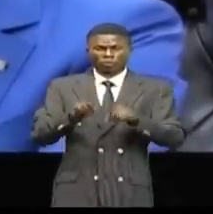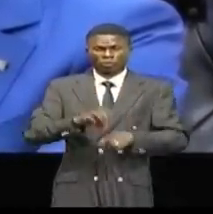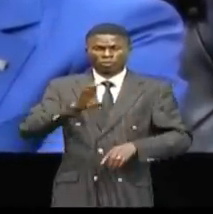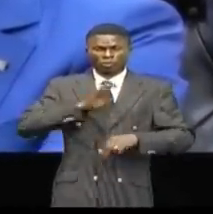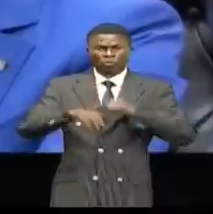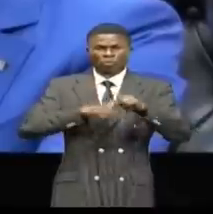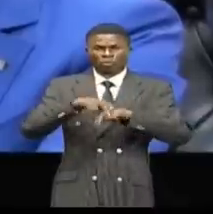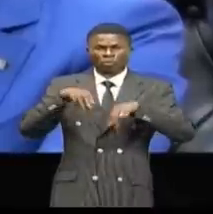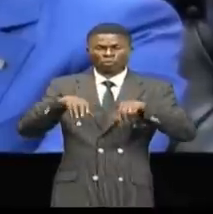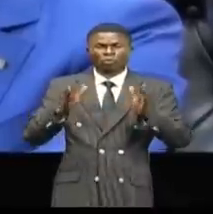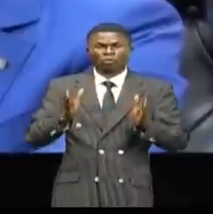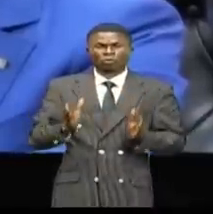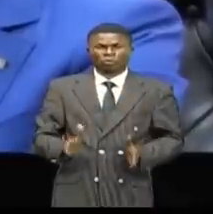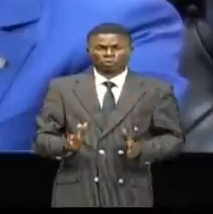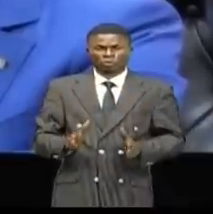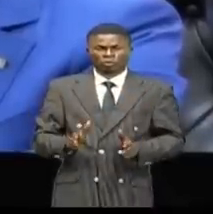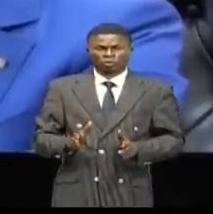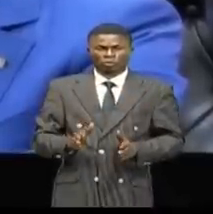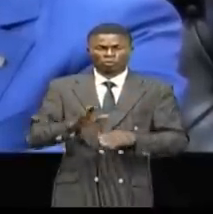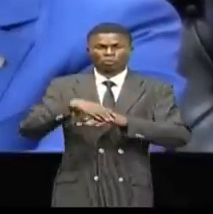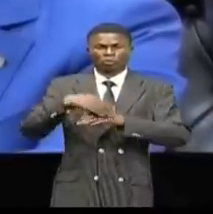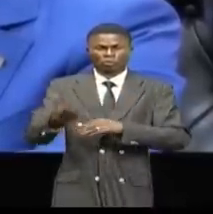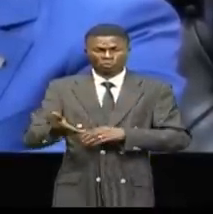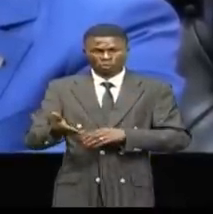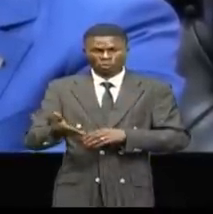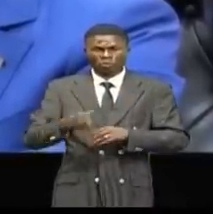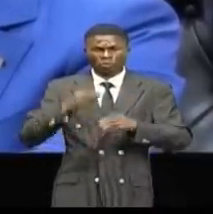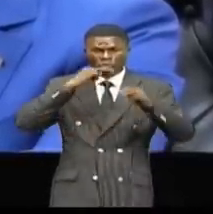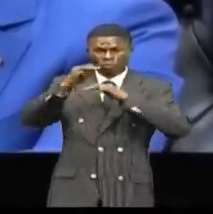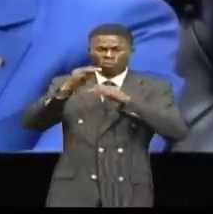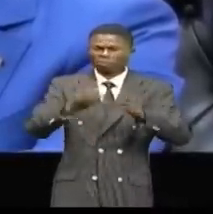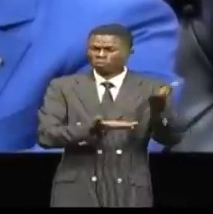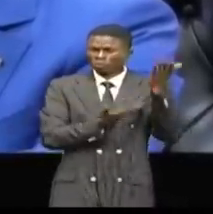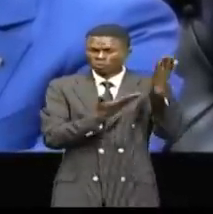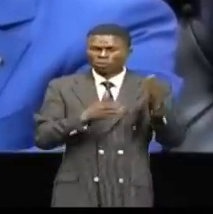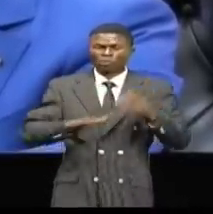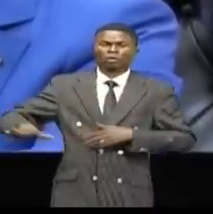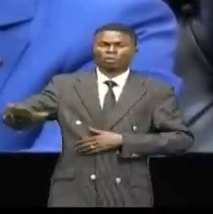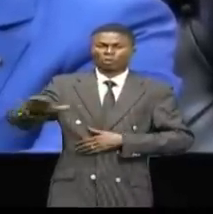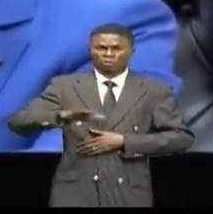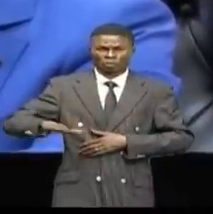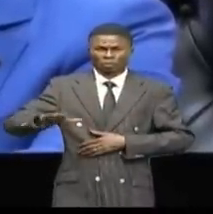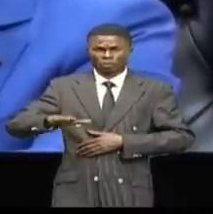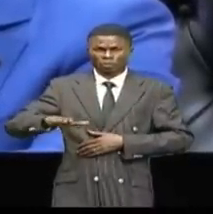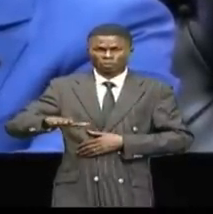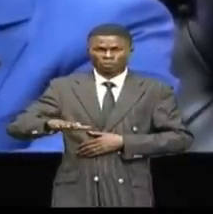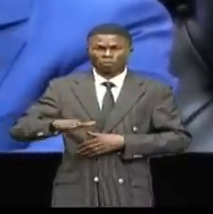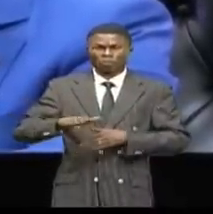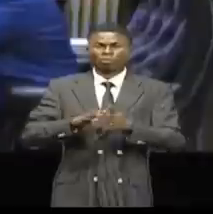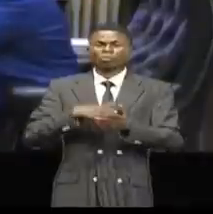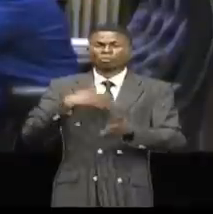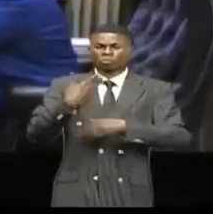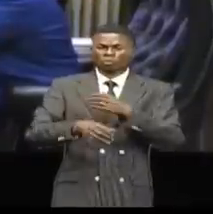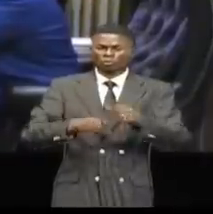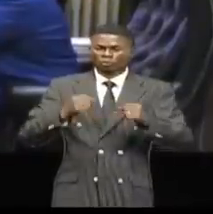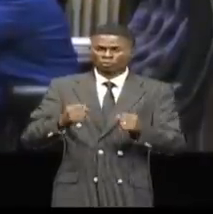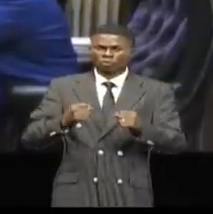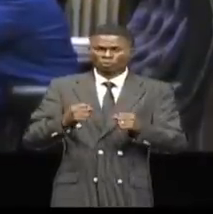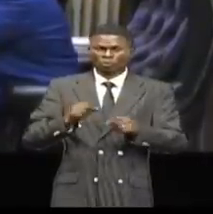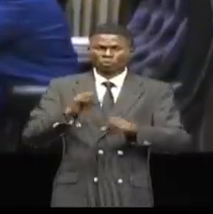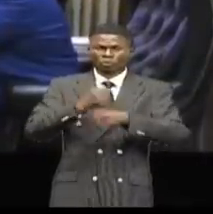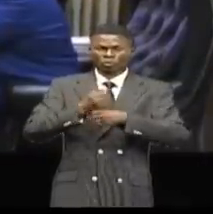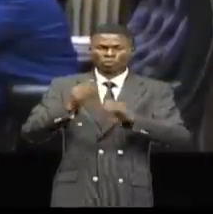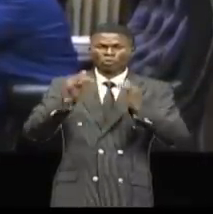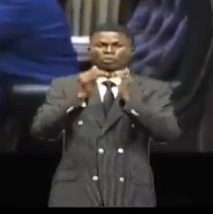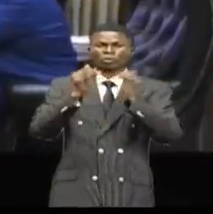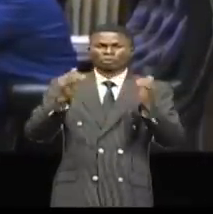nationale congolaise, au lendemain de son important message à la nation, dans ses inlassables efforts de rétablir la